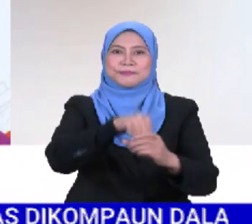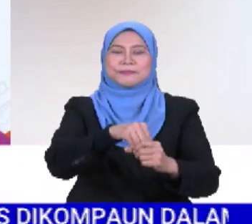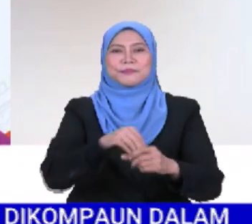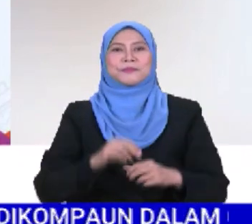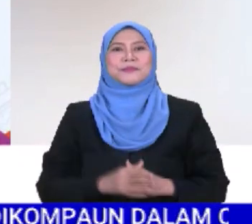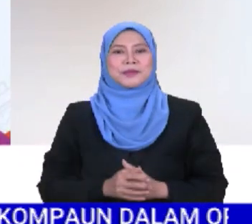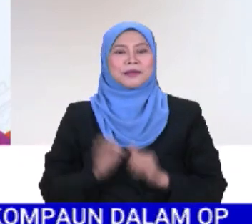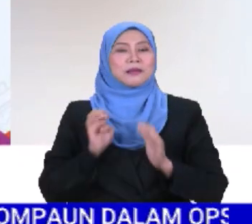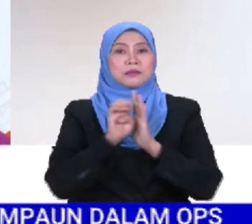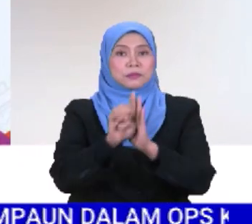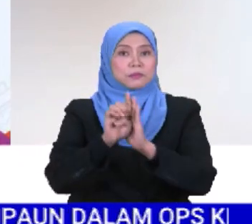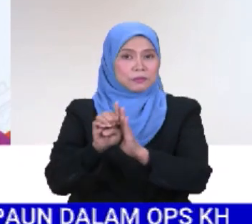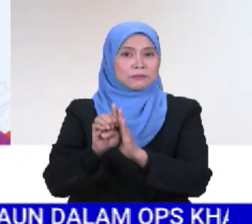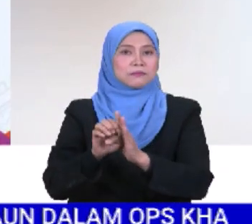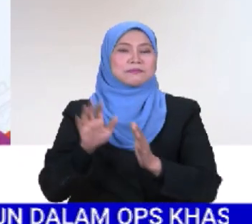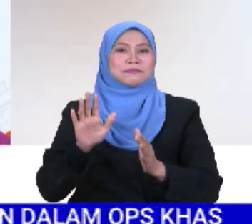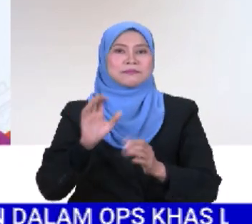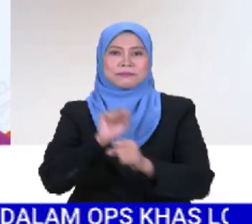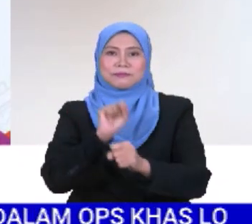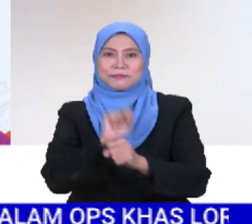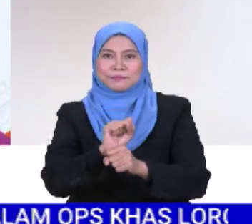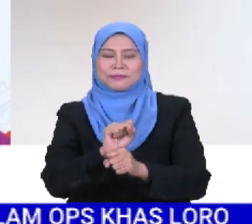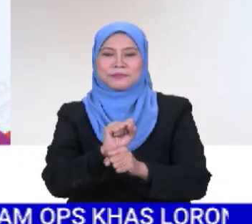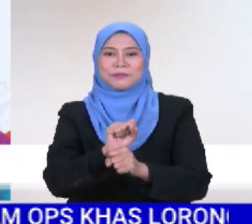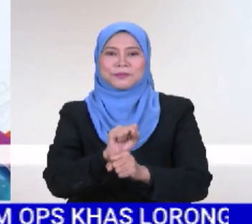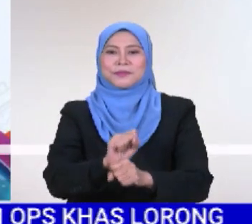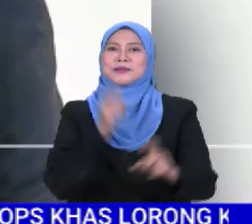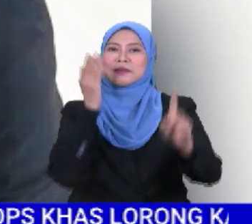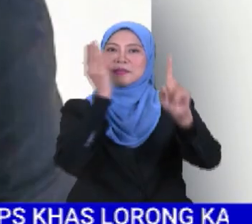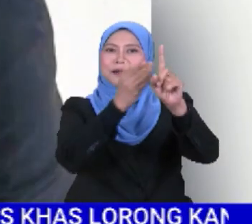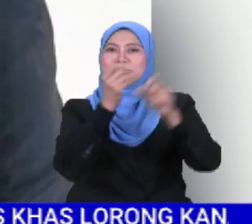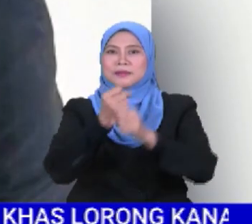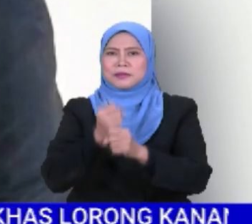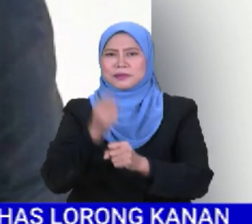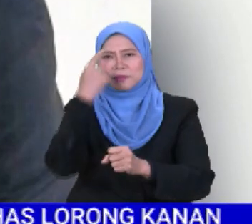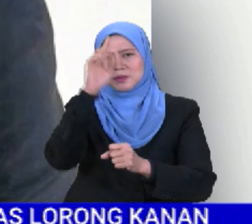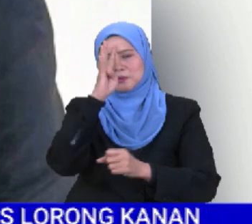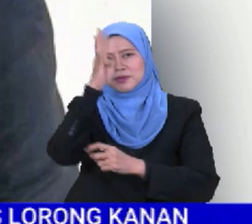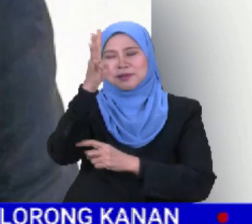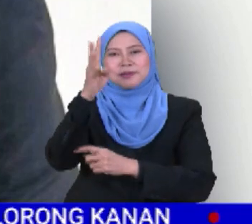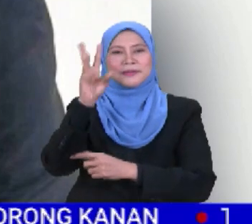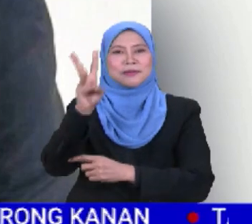Kerjaya Jamin Kerja Keluarga Malaysia dianjur selaras sasaran kerajaan untuk mencipta